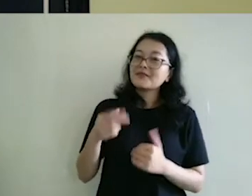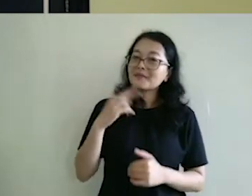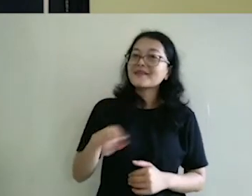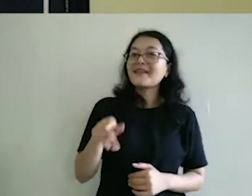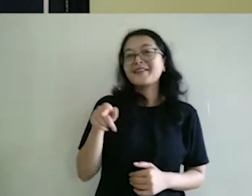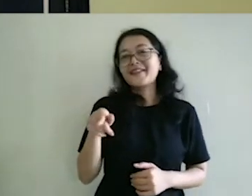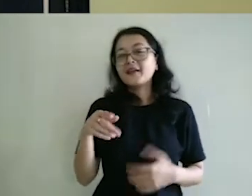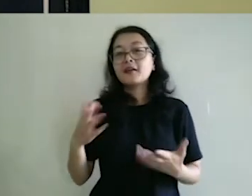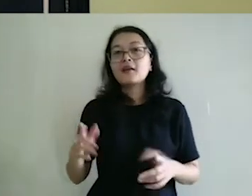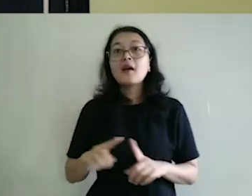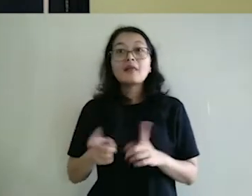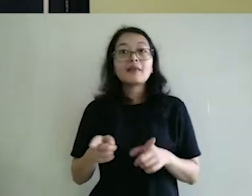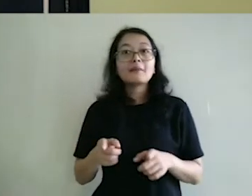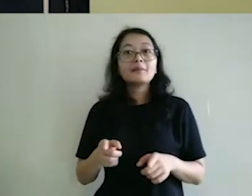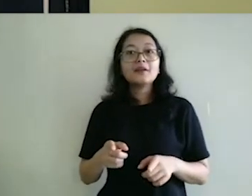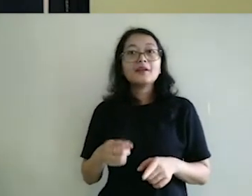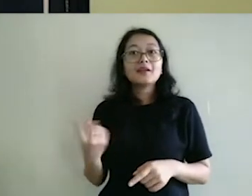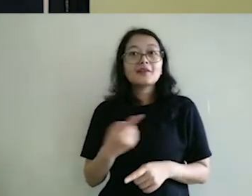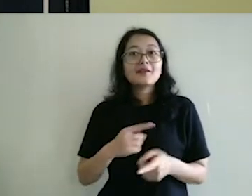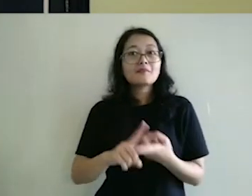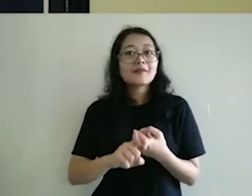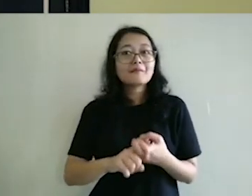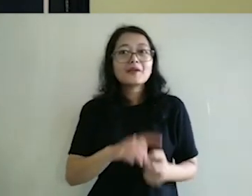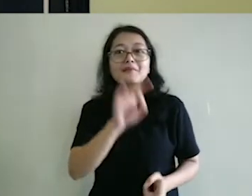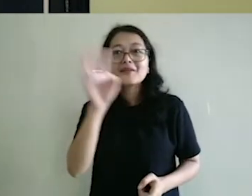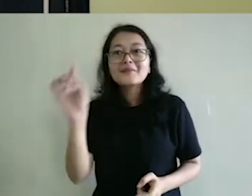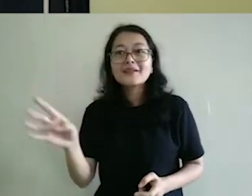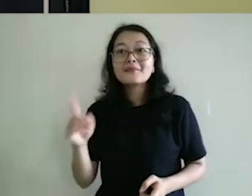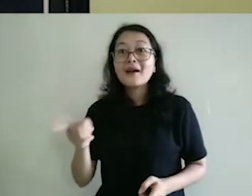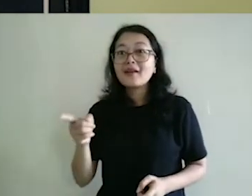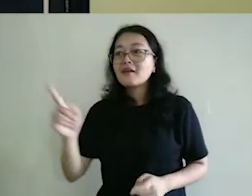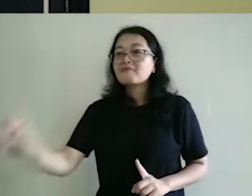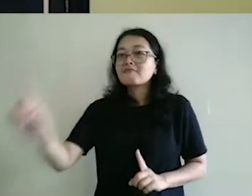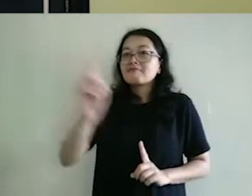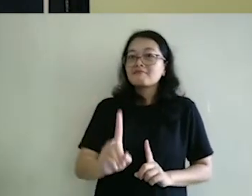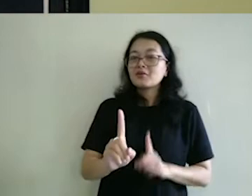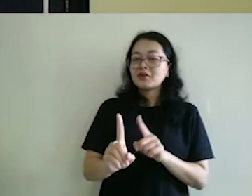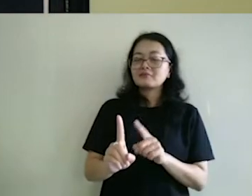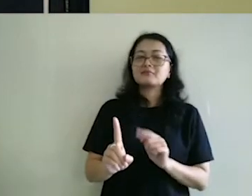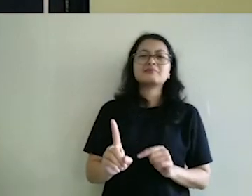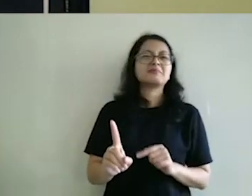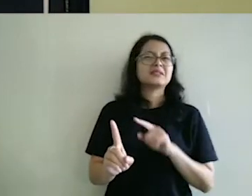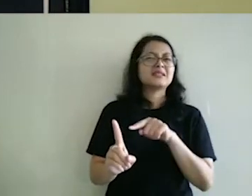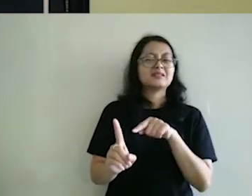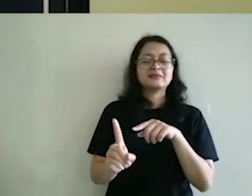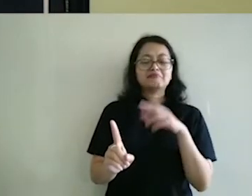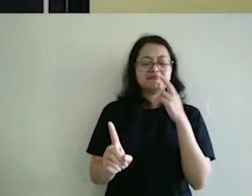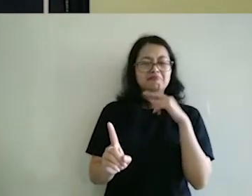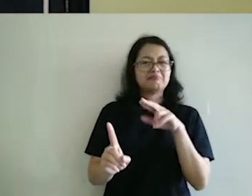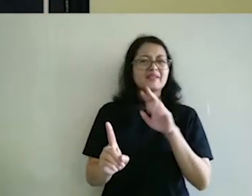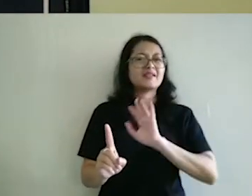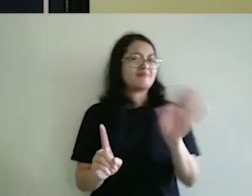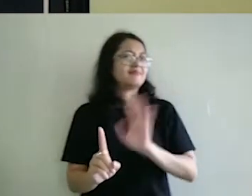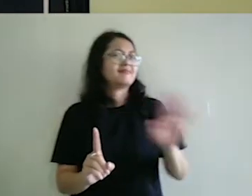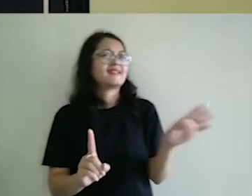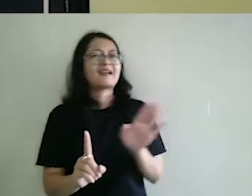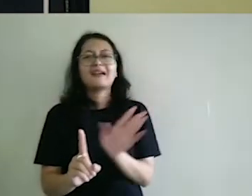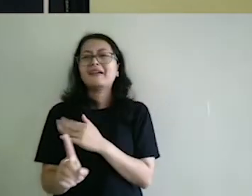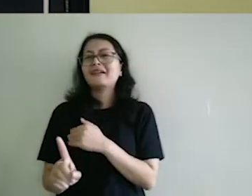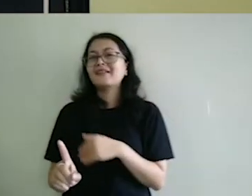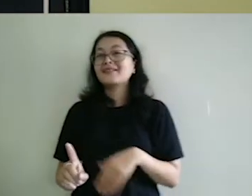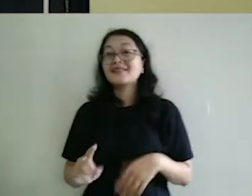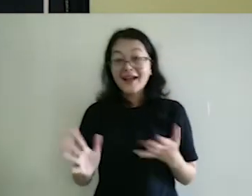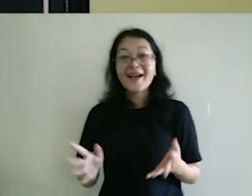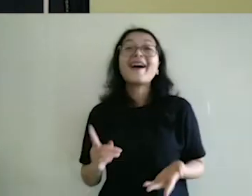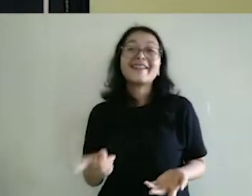kita, kita juga bertemu dengan orang yang tidak dapat dipercaya. Kita bertemu dengan orang yang periang, tapi